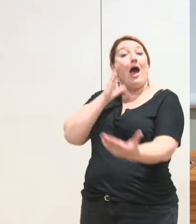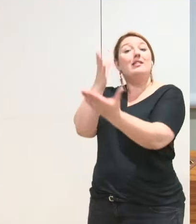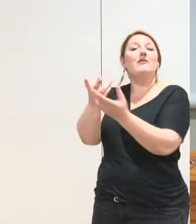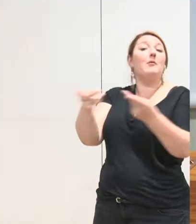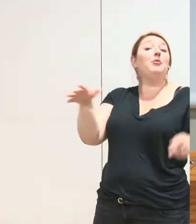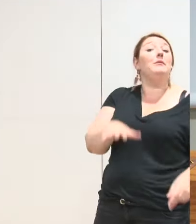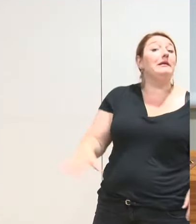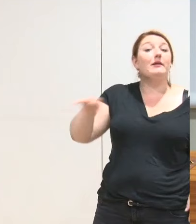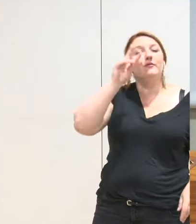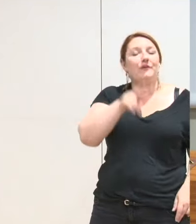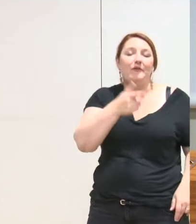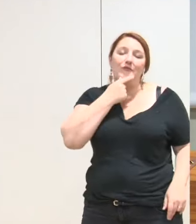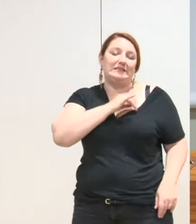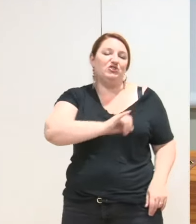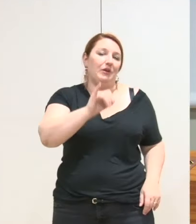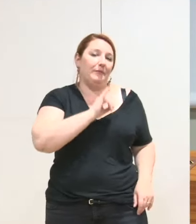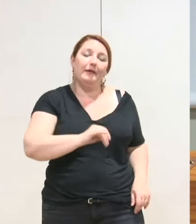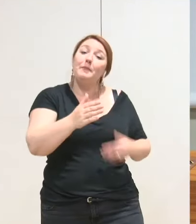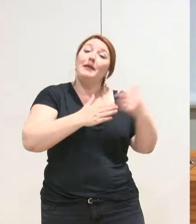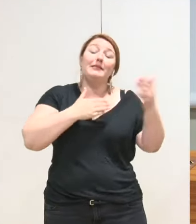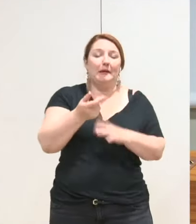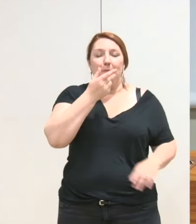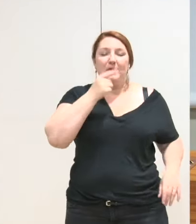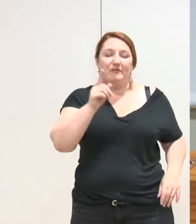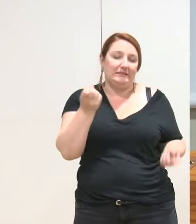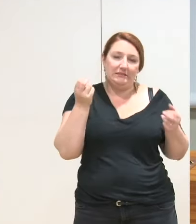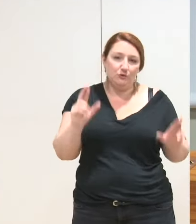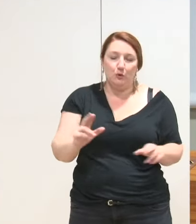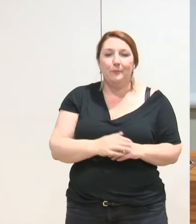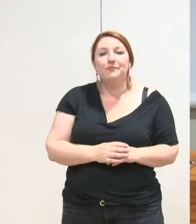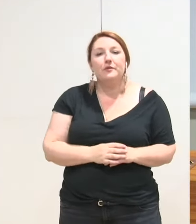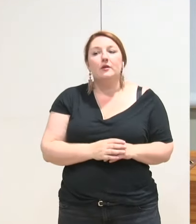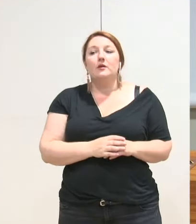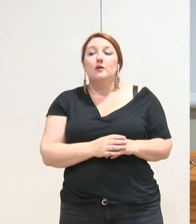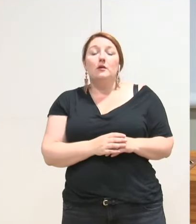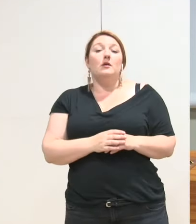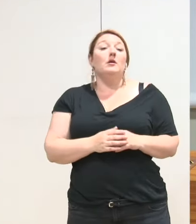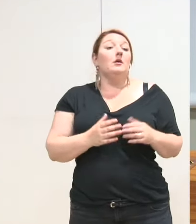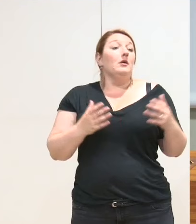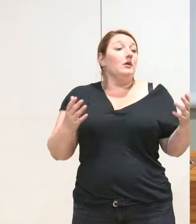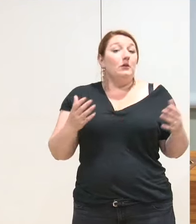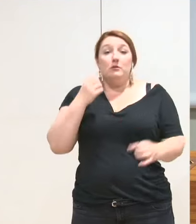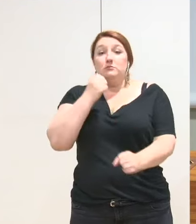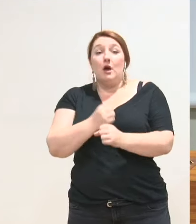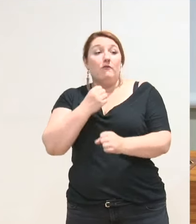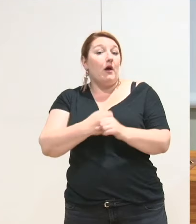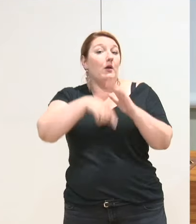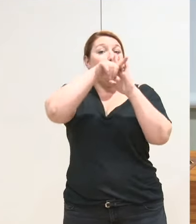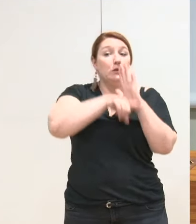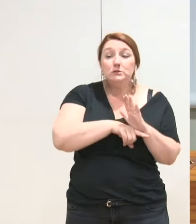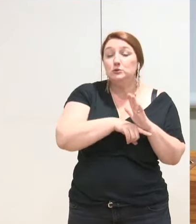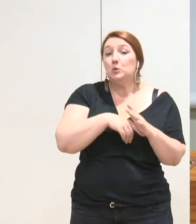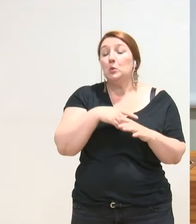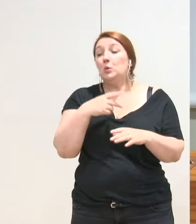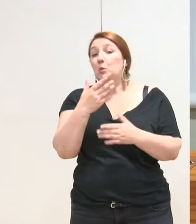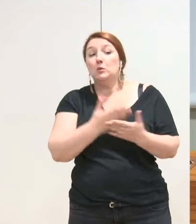publique ça ne sont ça n'est pas des métiers qui sont faciles intervenir sur les conditions de travail et les conditions